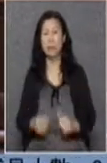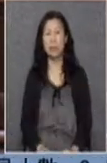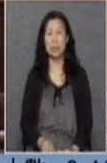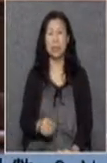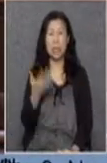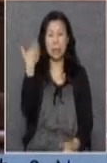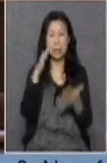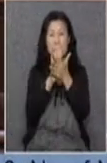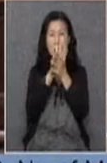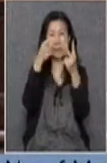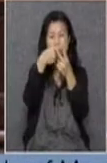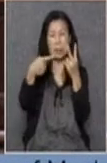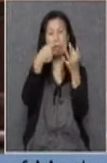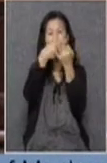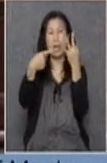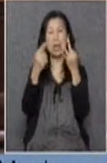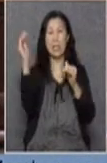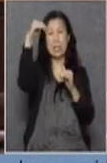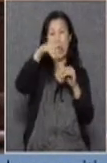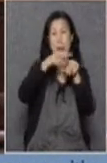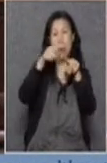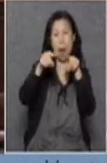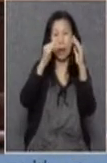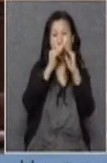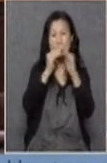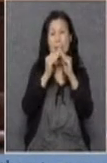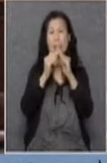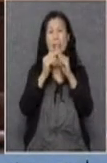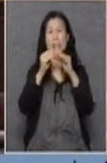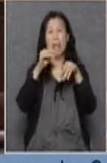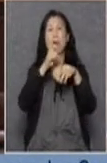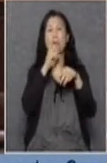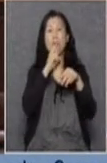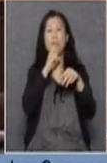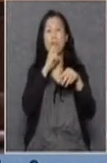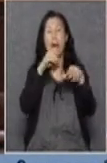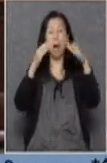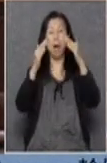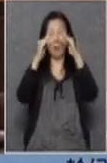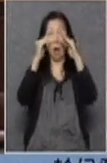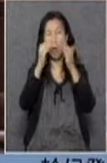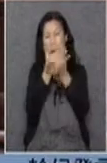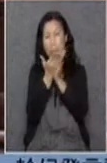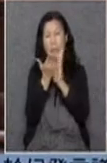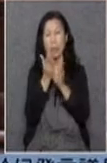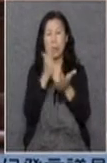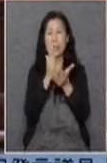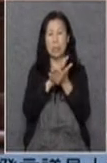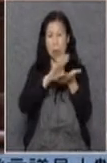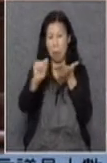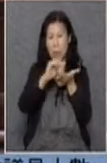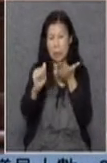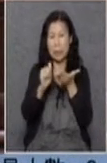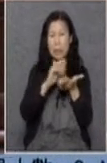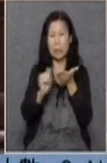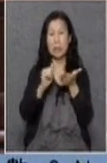20-30年前嘅三边木屋、铁皮屋、寮屋冇分别嘅。除咗卫生问题呢，亦